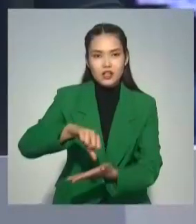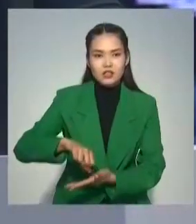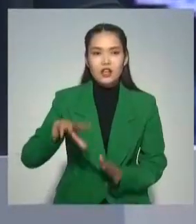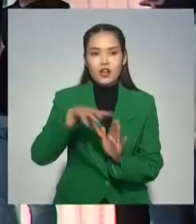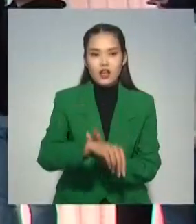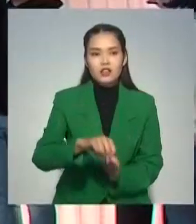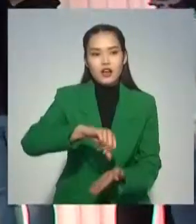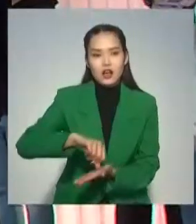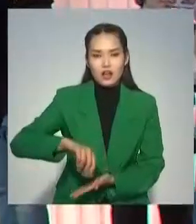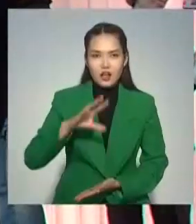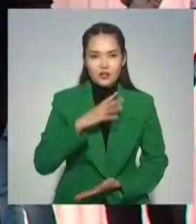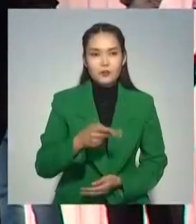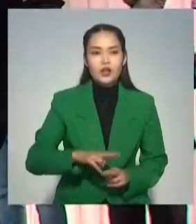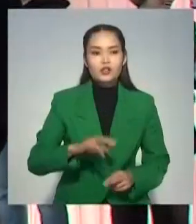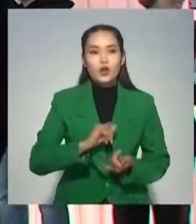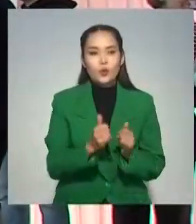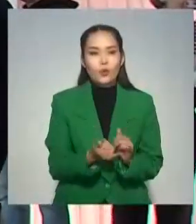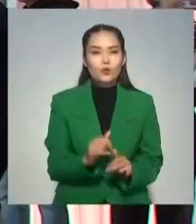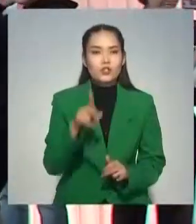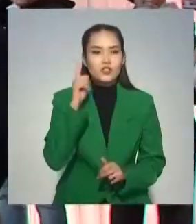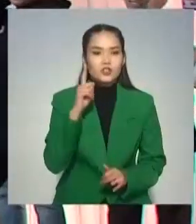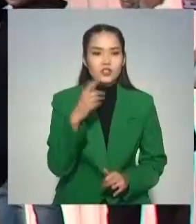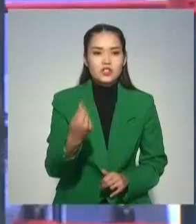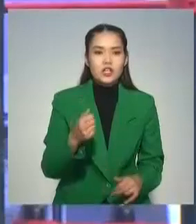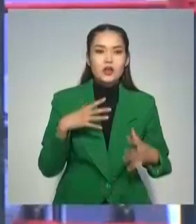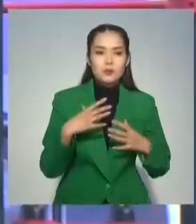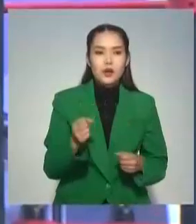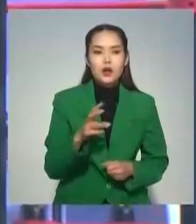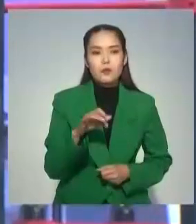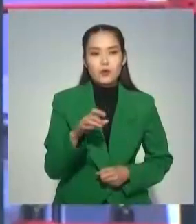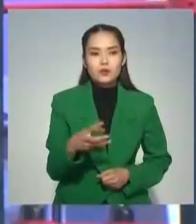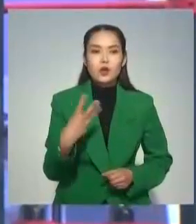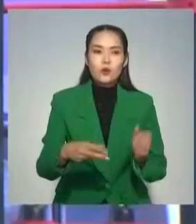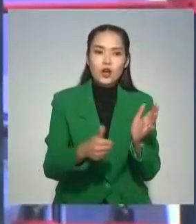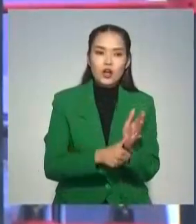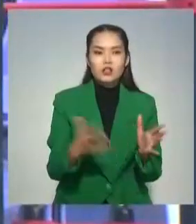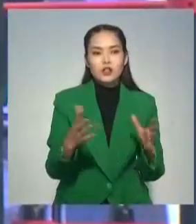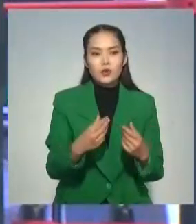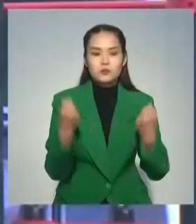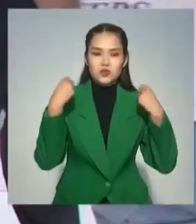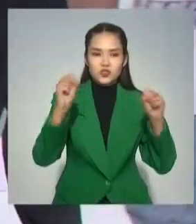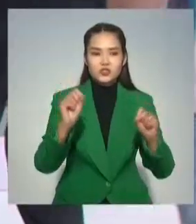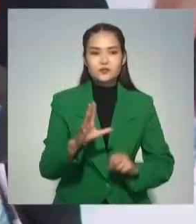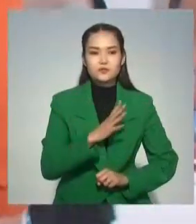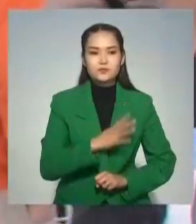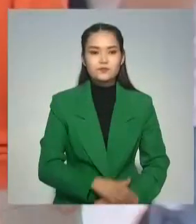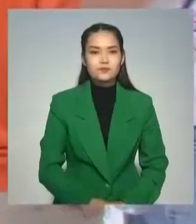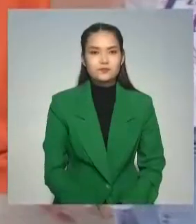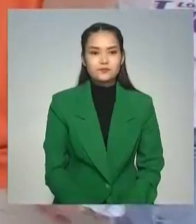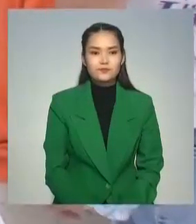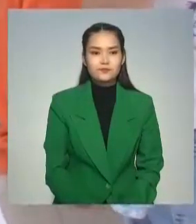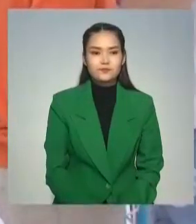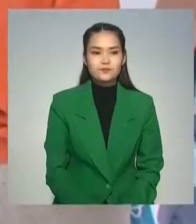жасқа дейінгілердің арасында өскемендік ең жас қатысушы Мансұр Уәлиев турникке 36 рет тартылып, жеңіске жетті. 4 жасынан